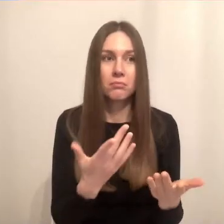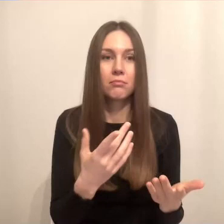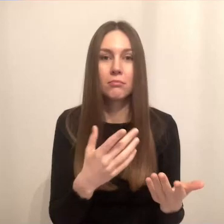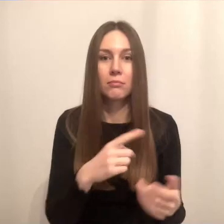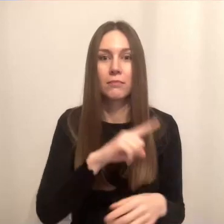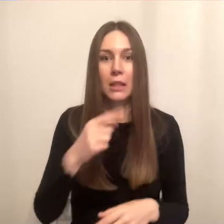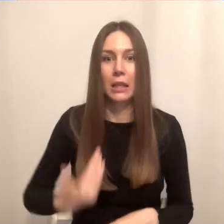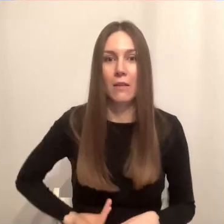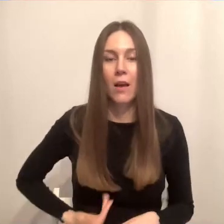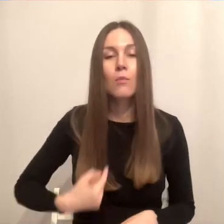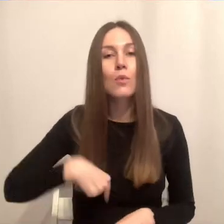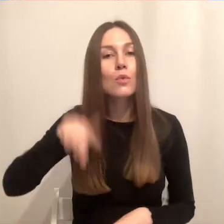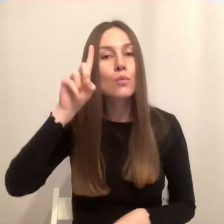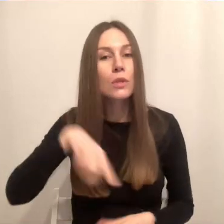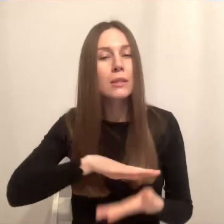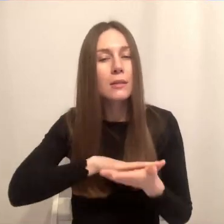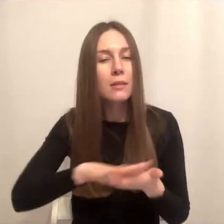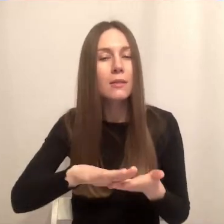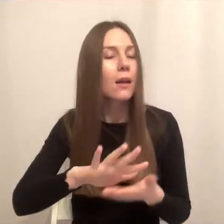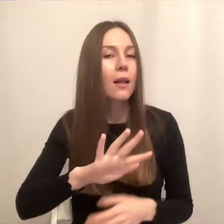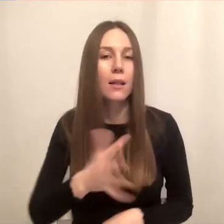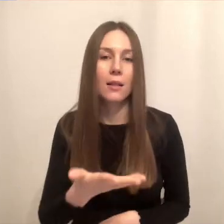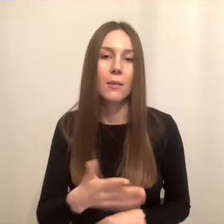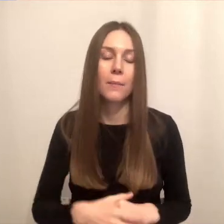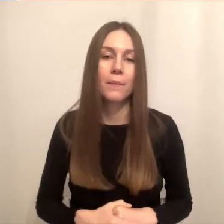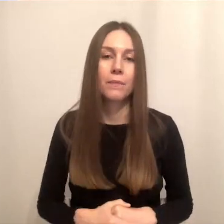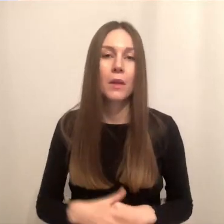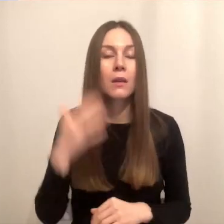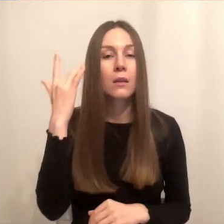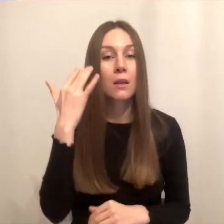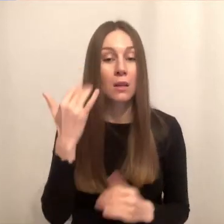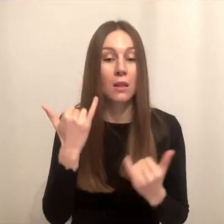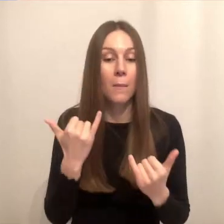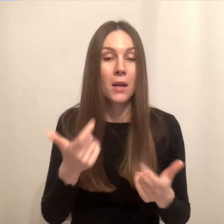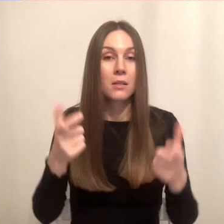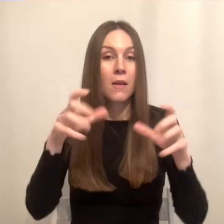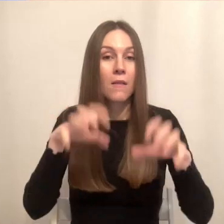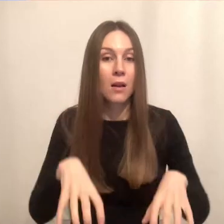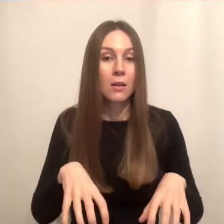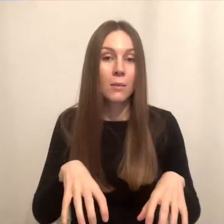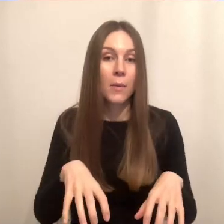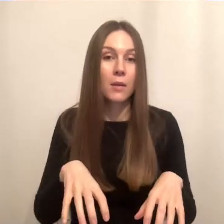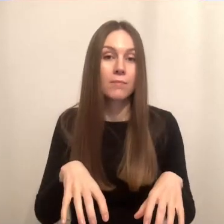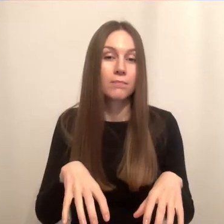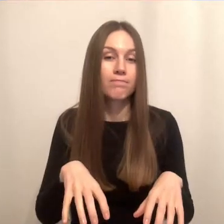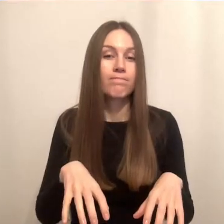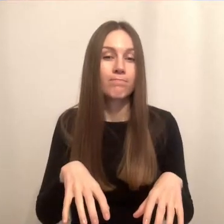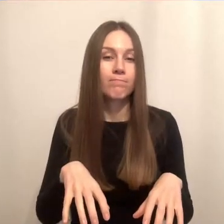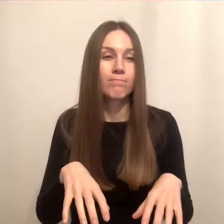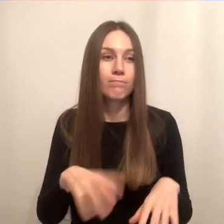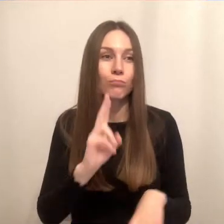žinau, kas yra tikrasis skaidrumas ir mano nuomonė šiandien savivaldybė nusipelno turbūt geros stipraus